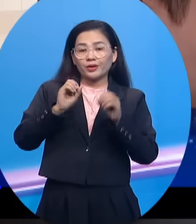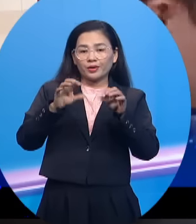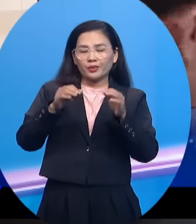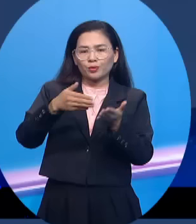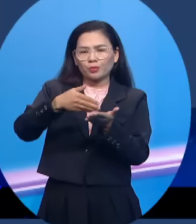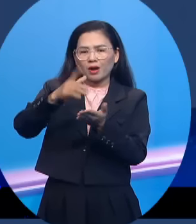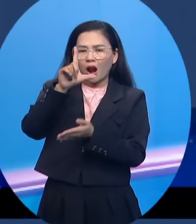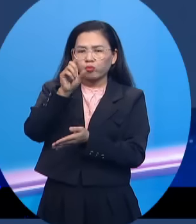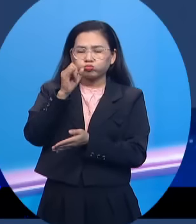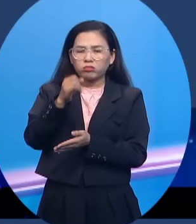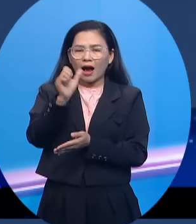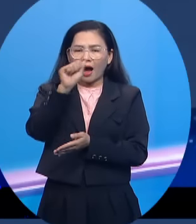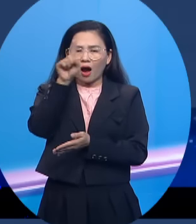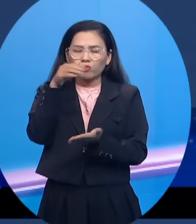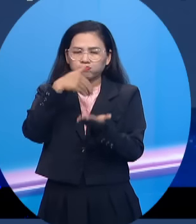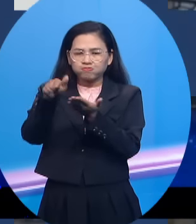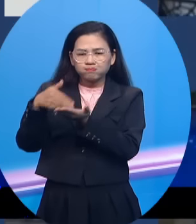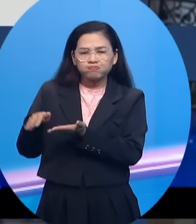thống.